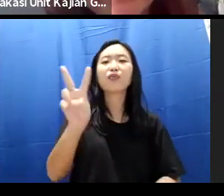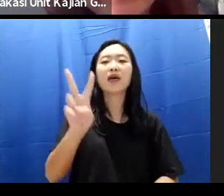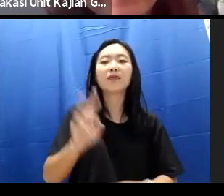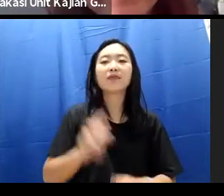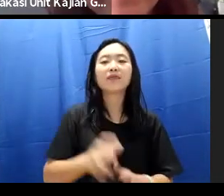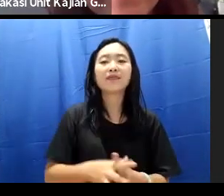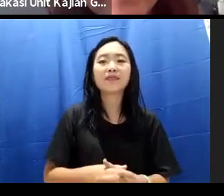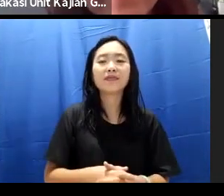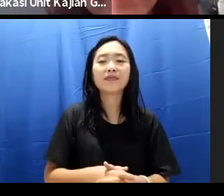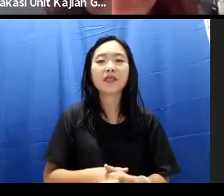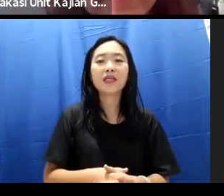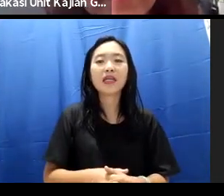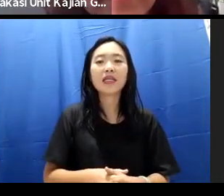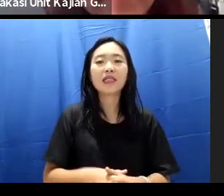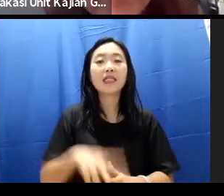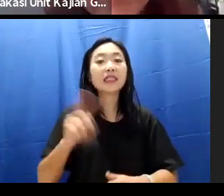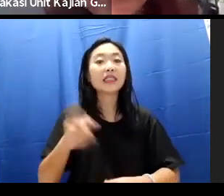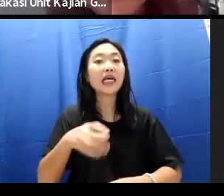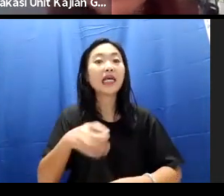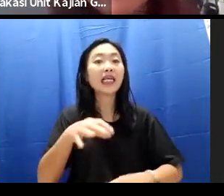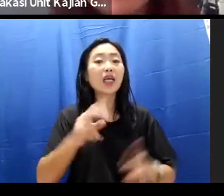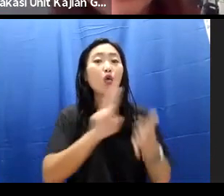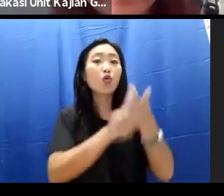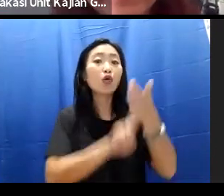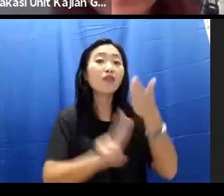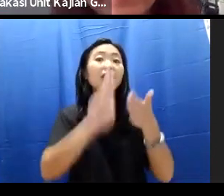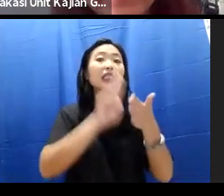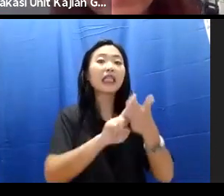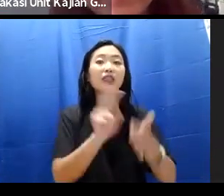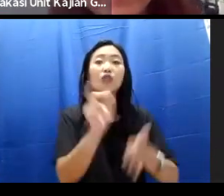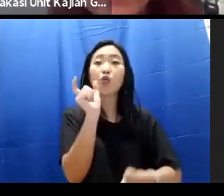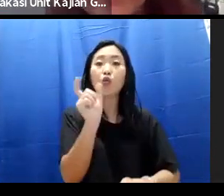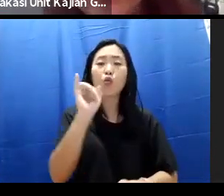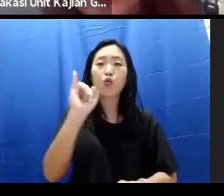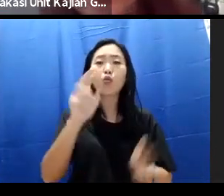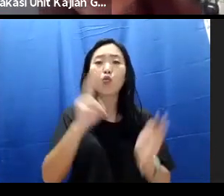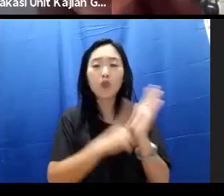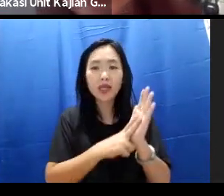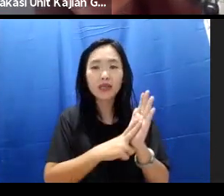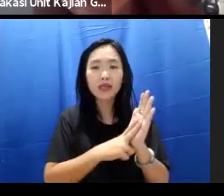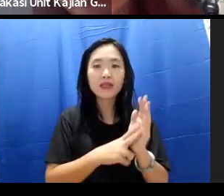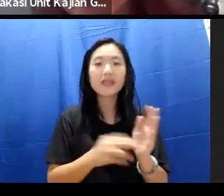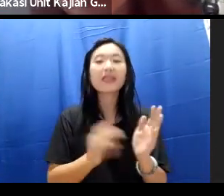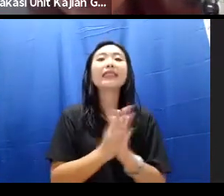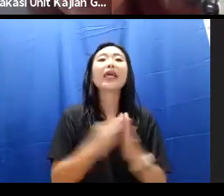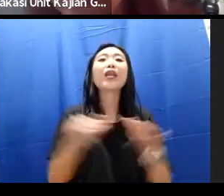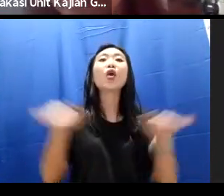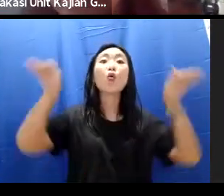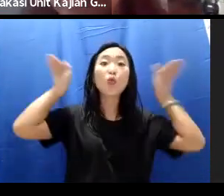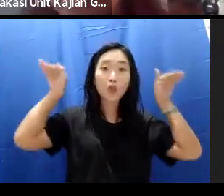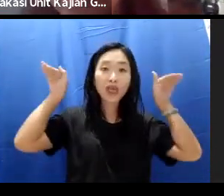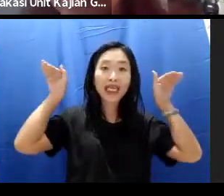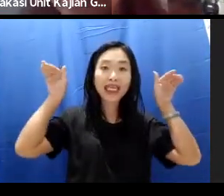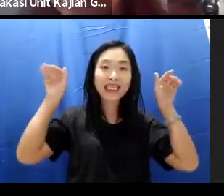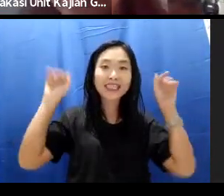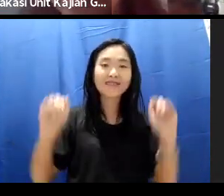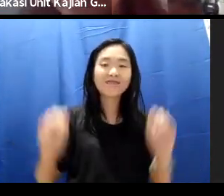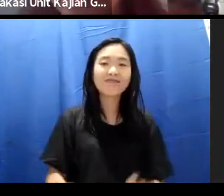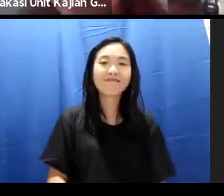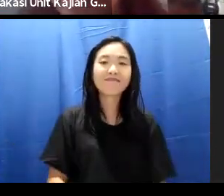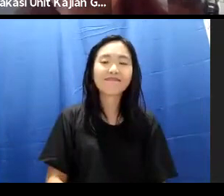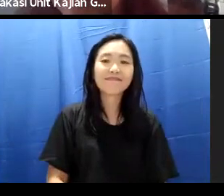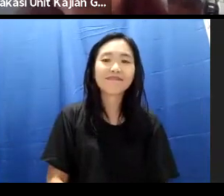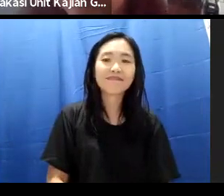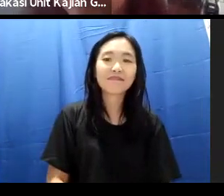Sarjana UIN Jakarta, dan Manajemen Pembangunan Sosial dari Universitas Indonesia. Mbak Ibah ini